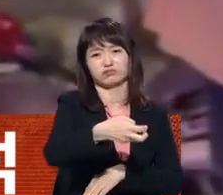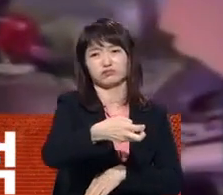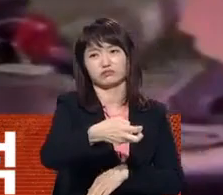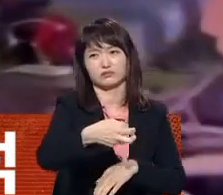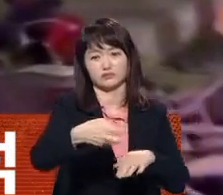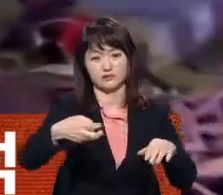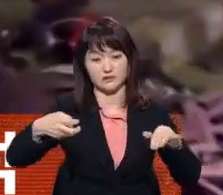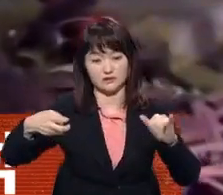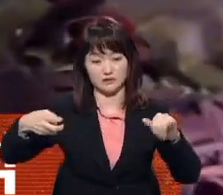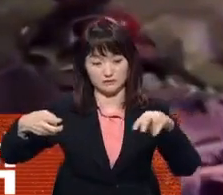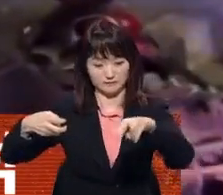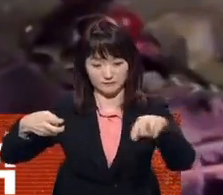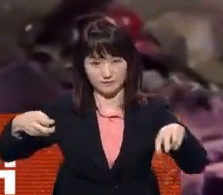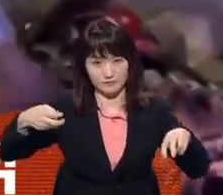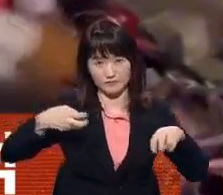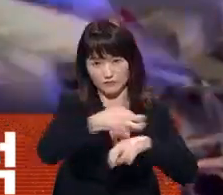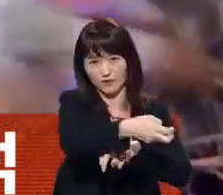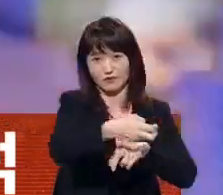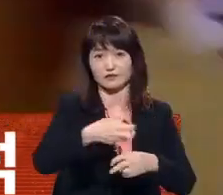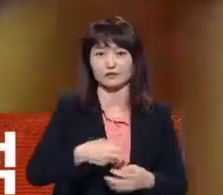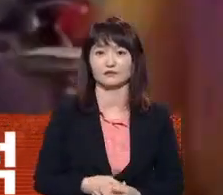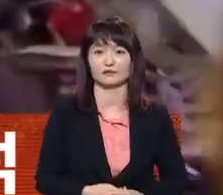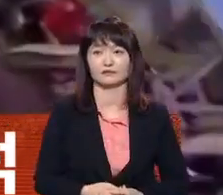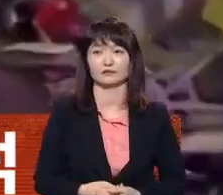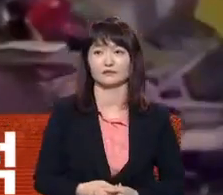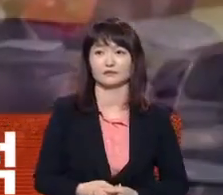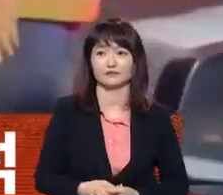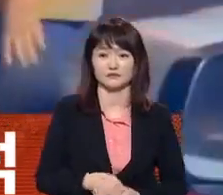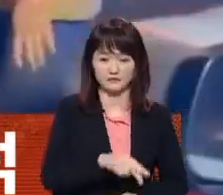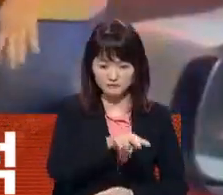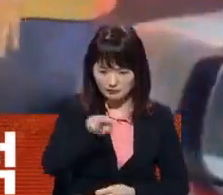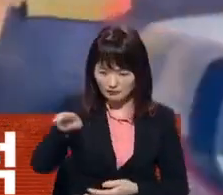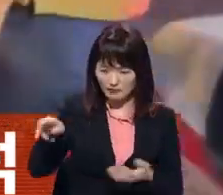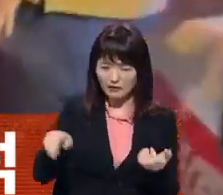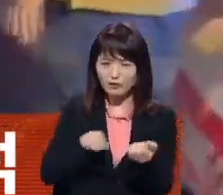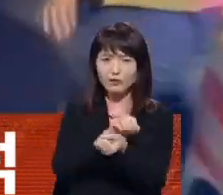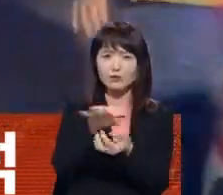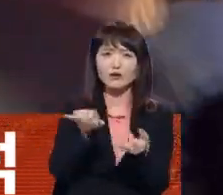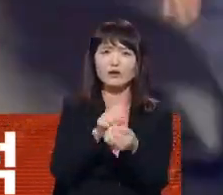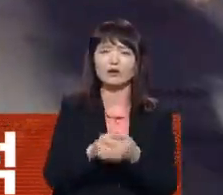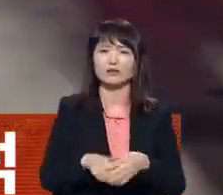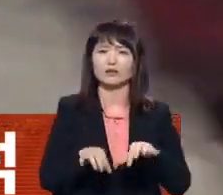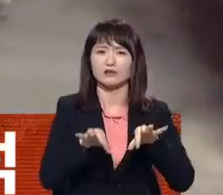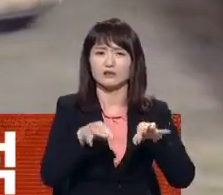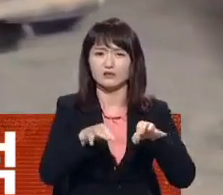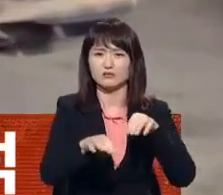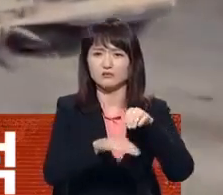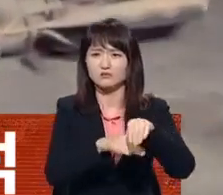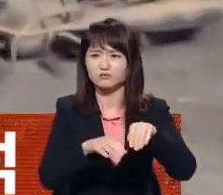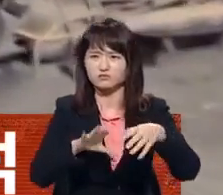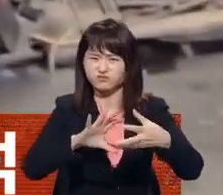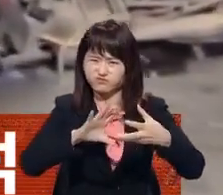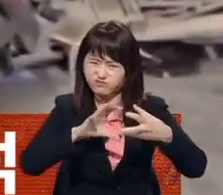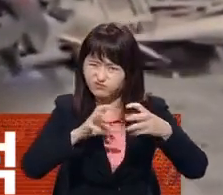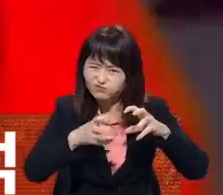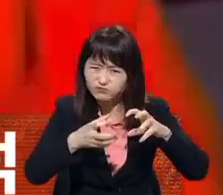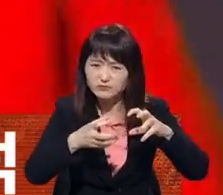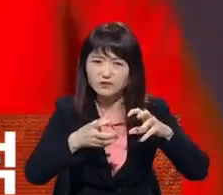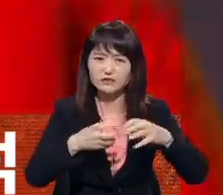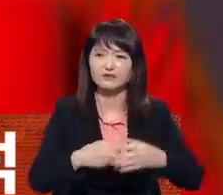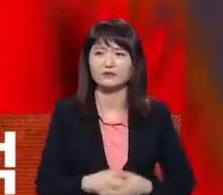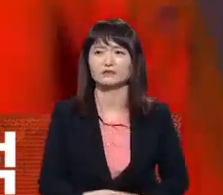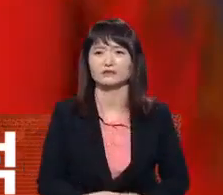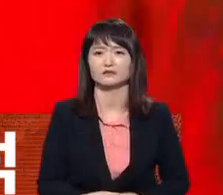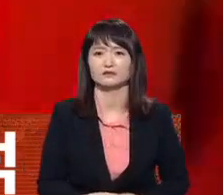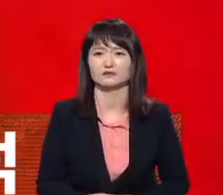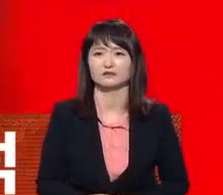사람들에게까지 돌진하게 된 겁니다이 사고 현장은 보시다시피 아수라장이 됐습니다 오토바이도 차도 형체를 알아볼 수 없을 정도로 파손이 됐습니다